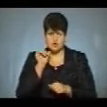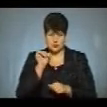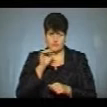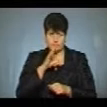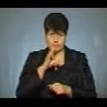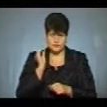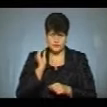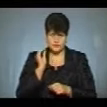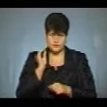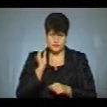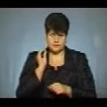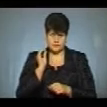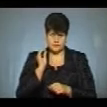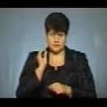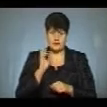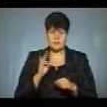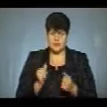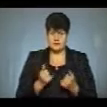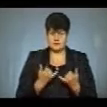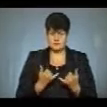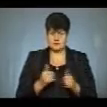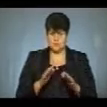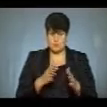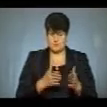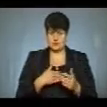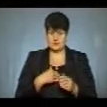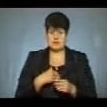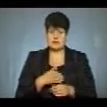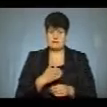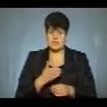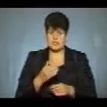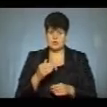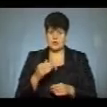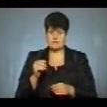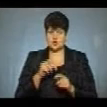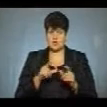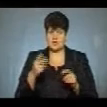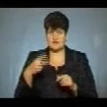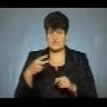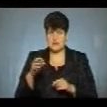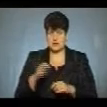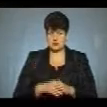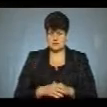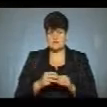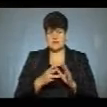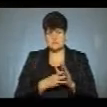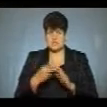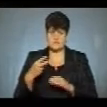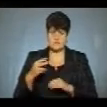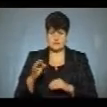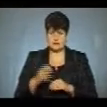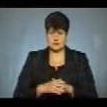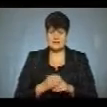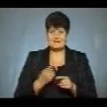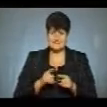зночі, і на даний момент у нас температура в школі саме менше в класі 20 градусів, 18-20 градусів.